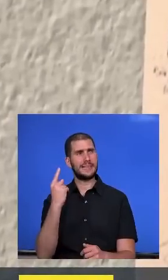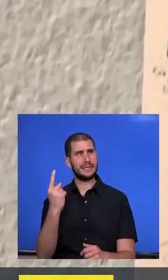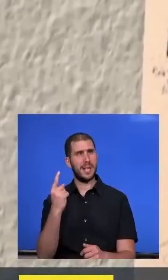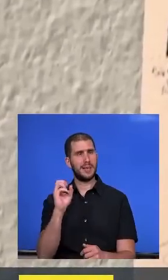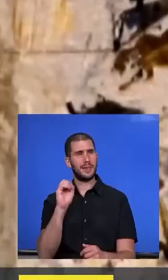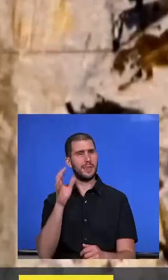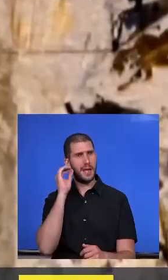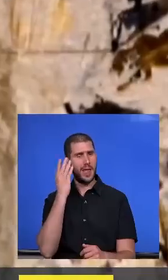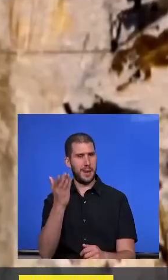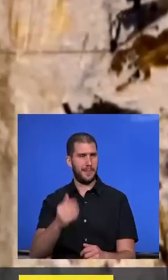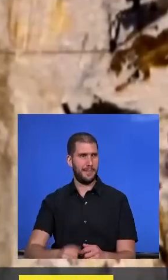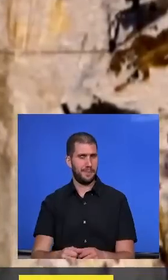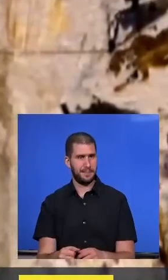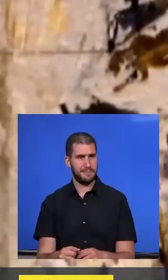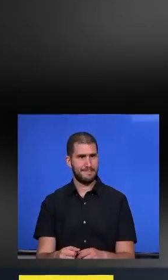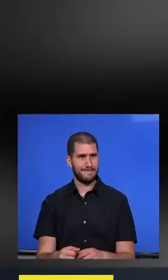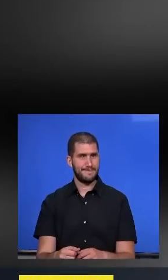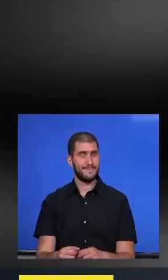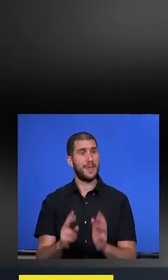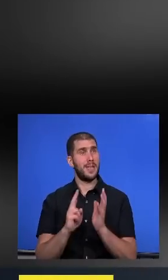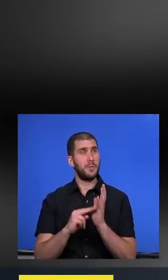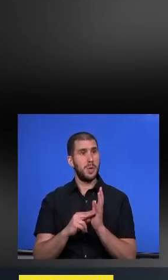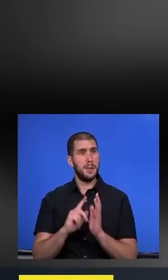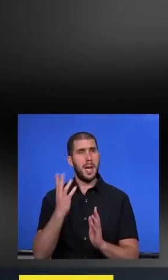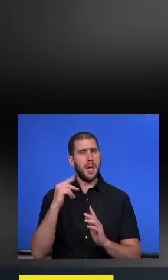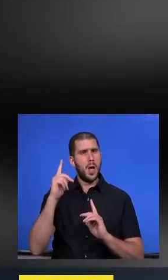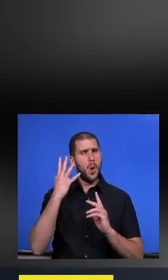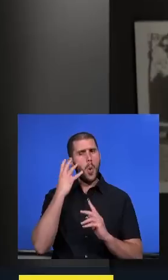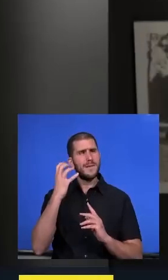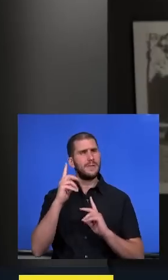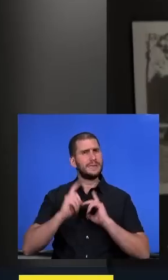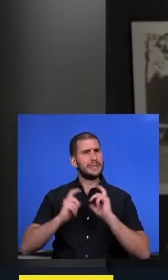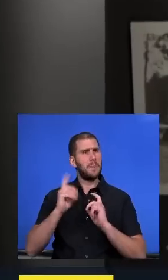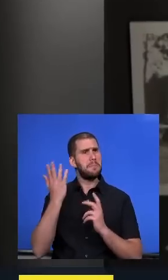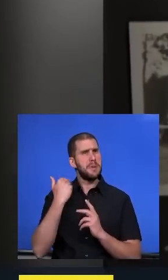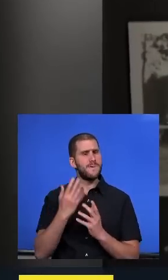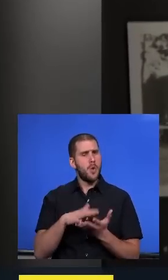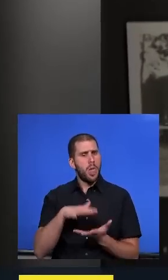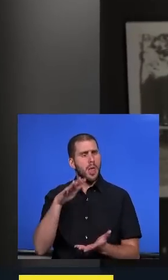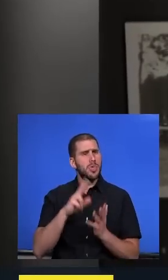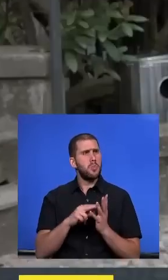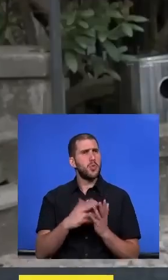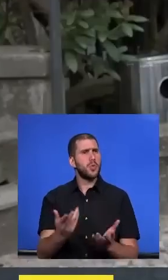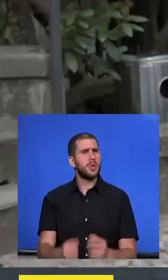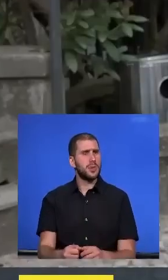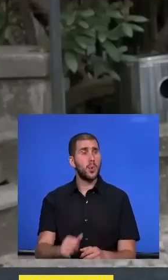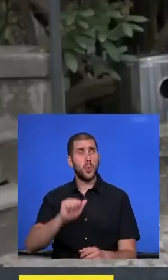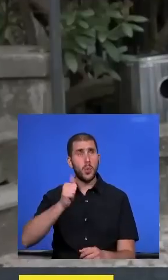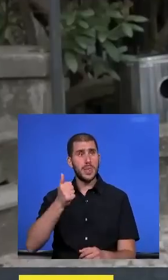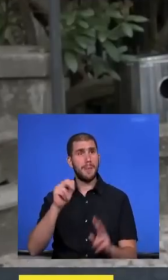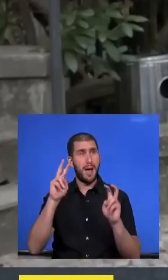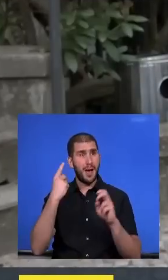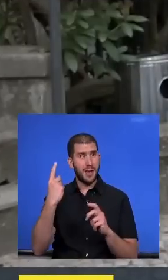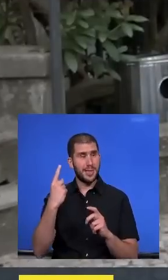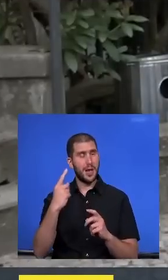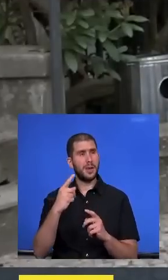Theresienstadt to her. התמונות, מי היה שם חובב צילום ומאיפה עצר התמונות הזה? קודם כל, ההגדרה הזאת, אוצר